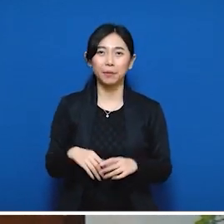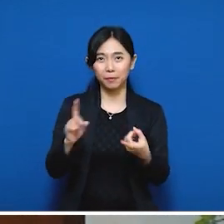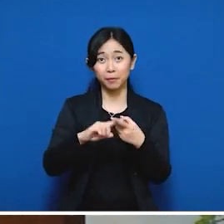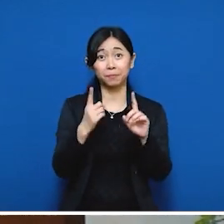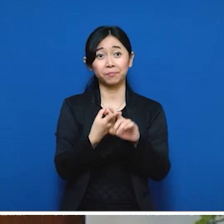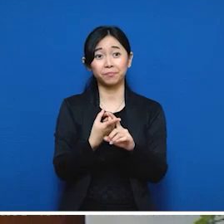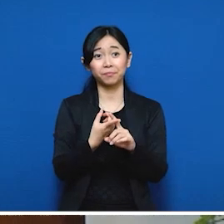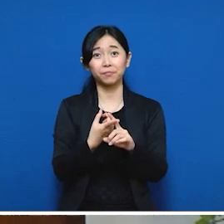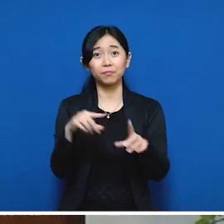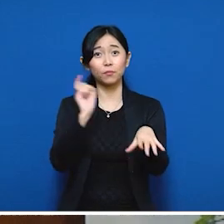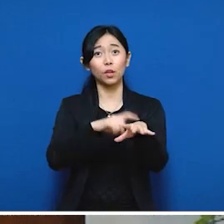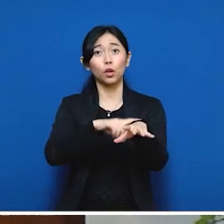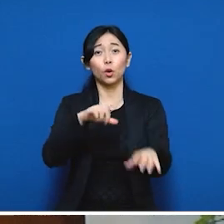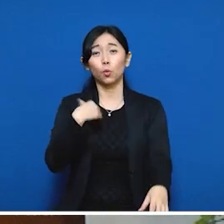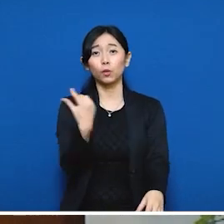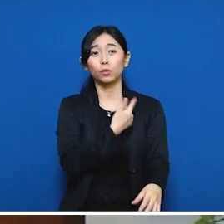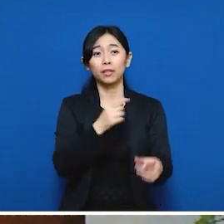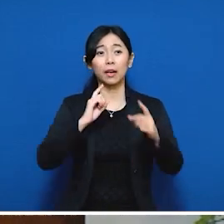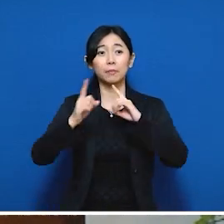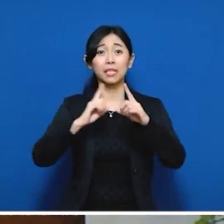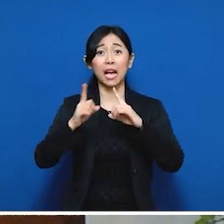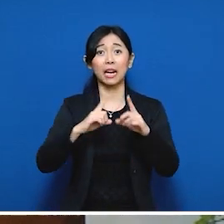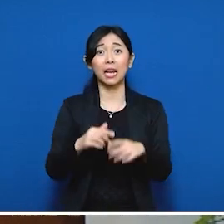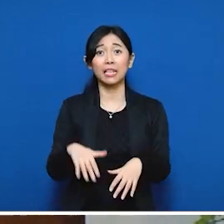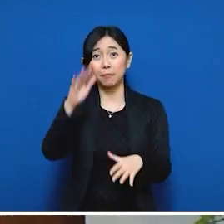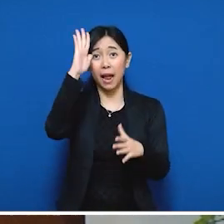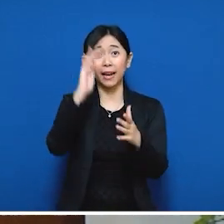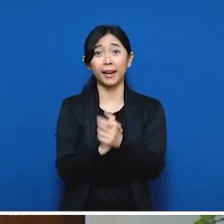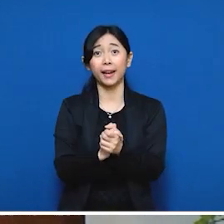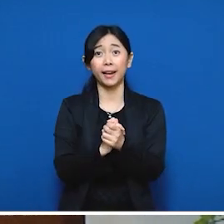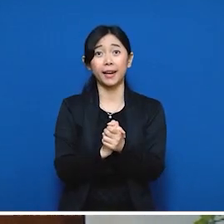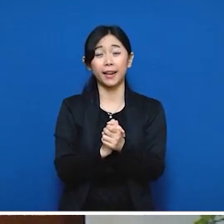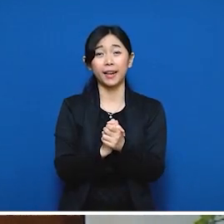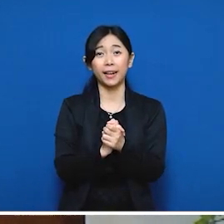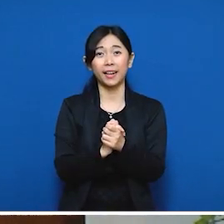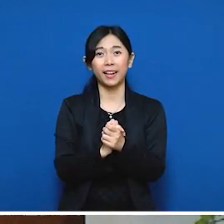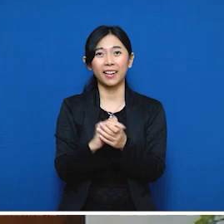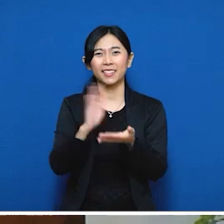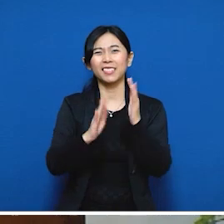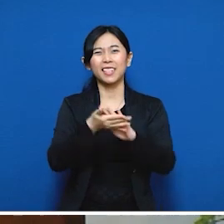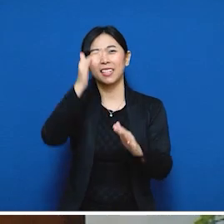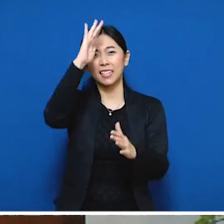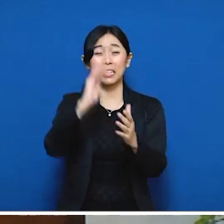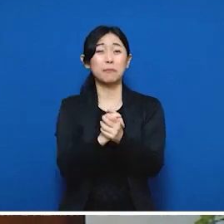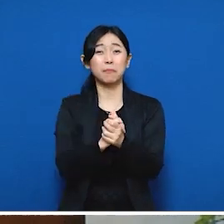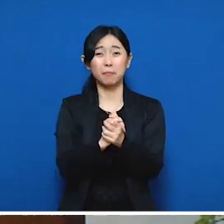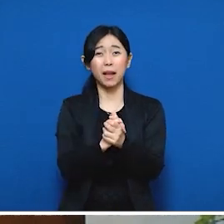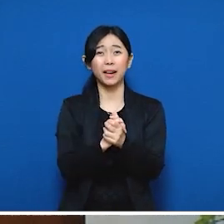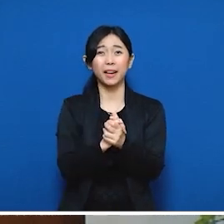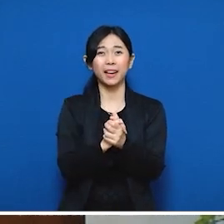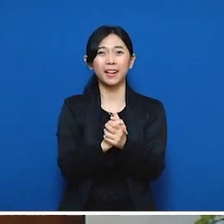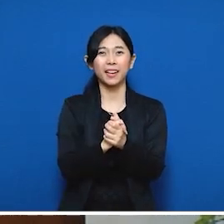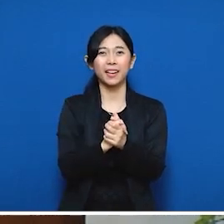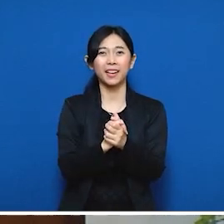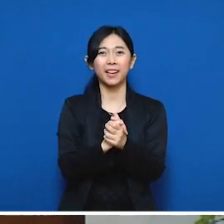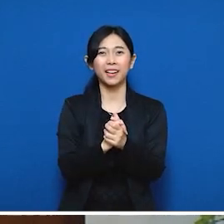Saudara, ketika kita berbicara tentang iman, maka iman juga tidak